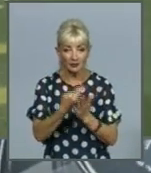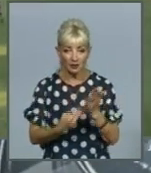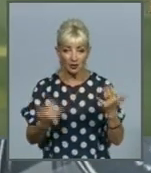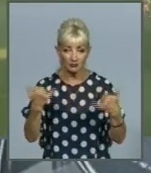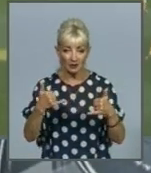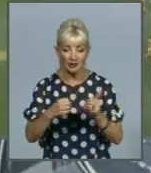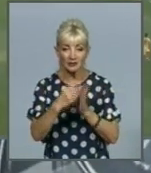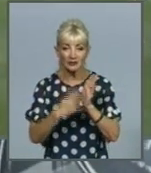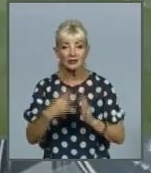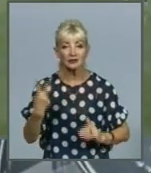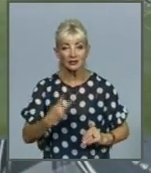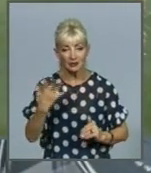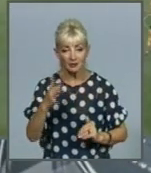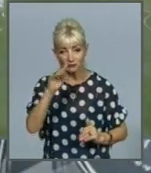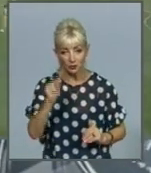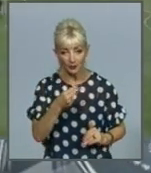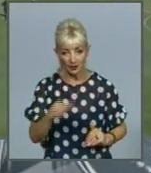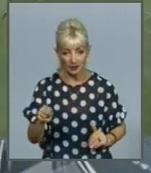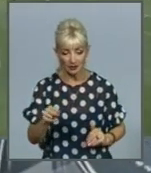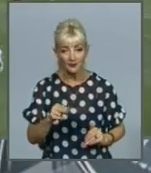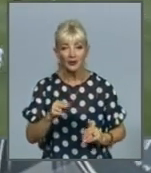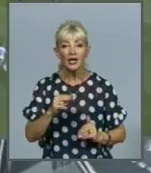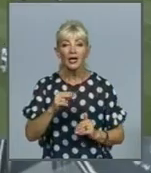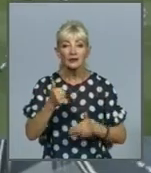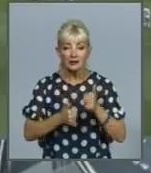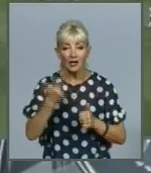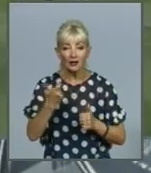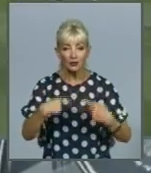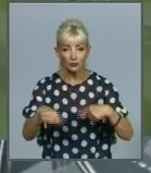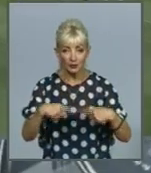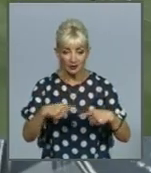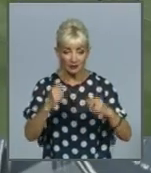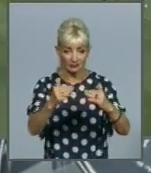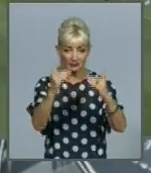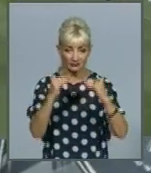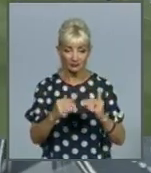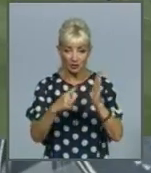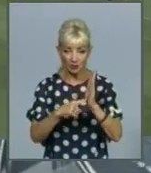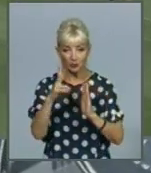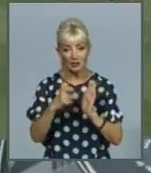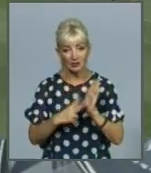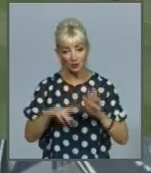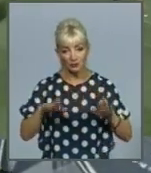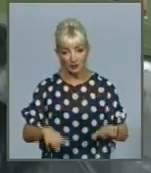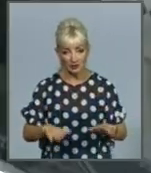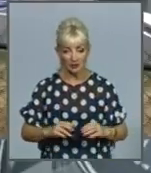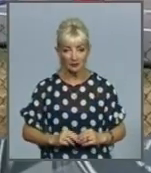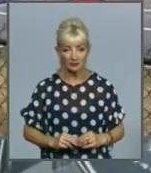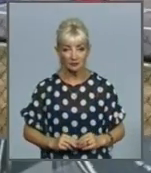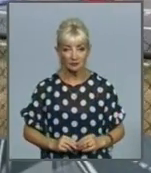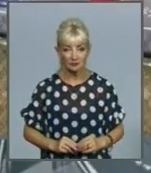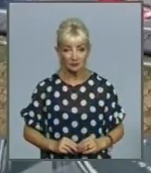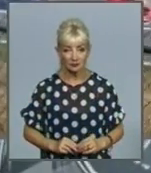металлиста 19-25 в чемпионате. В таблице харьковские футболисты опустились с 6-го на 7-е место.